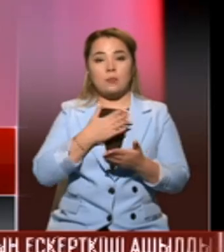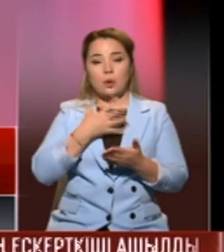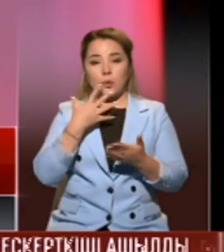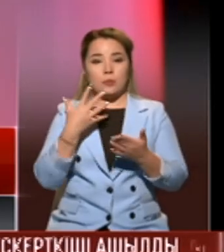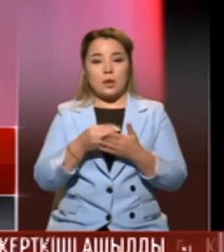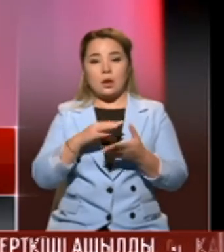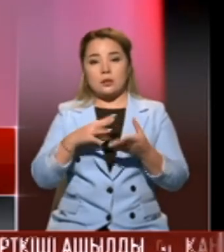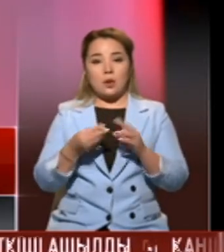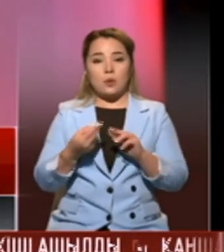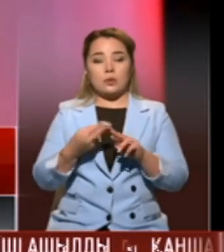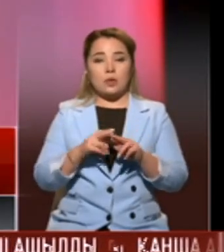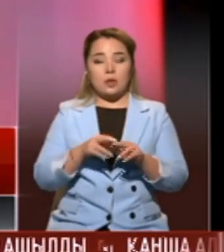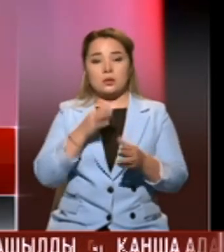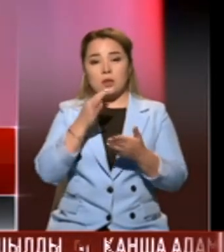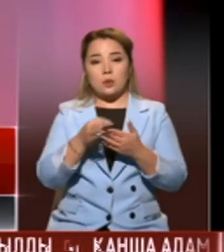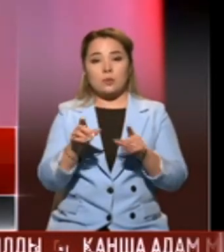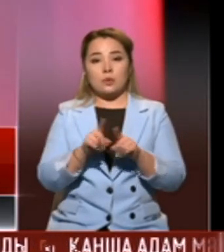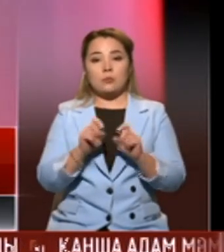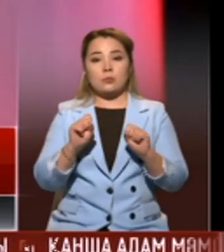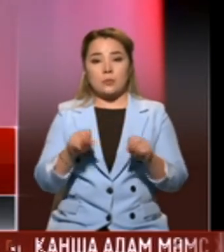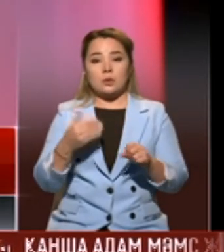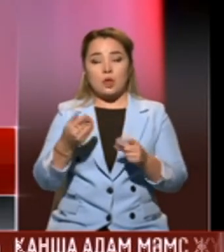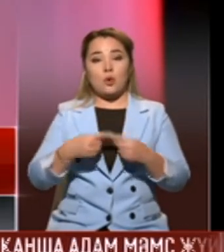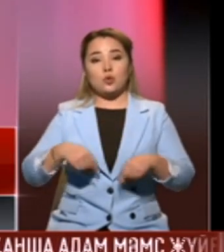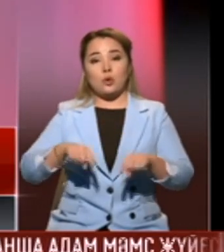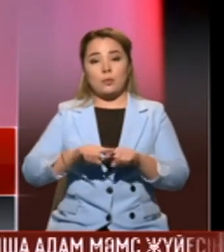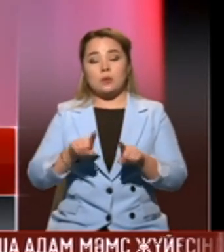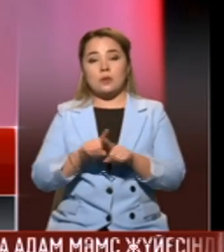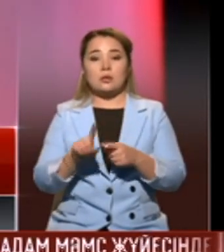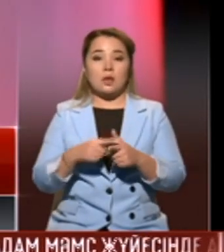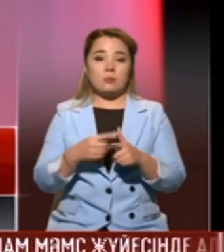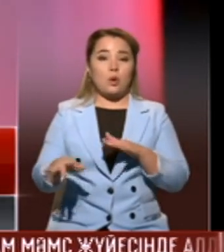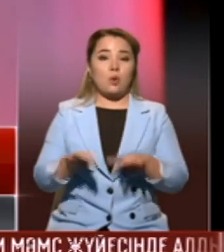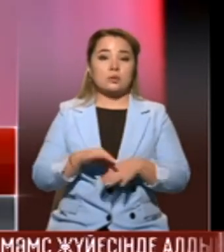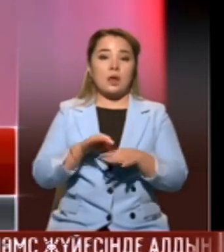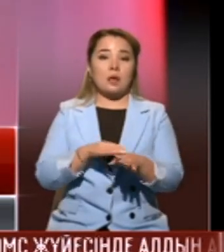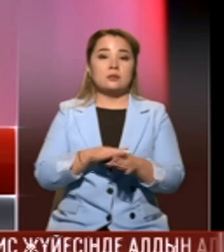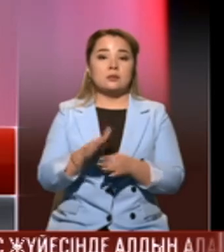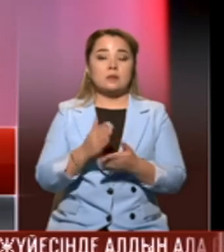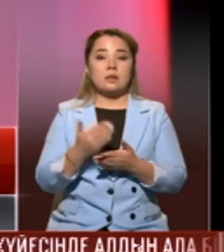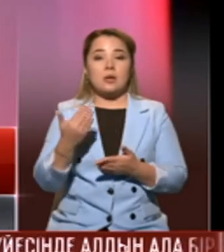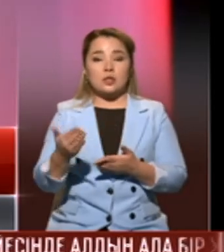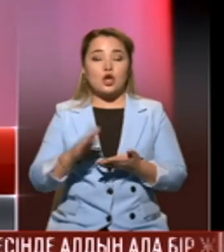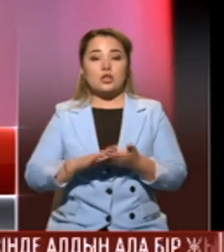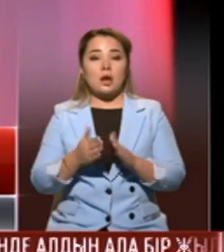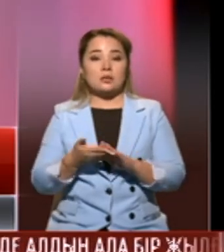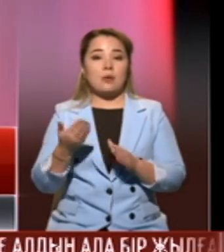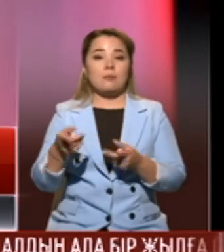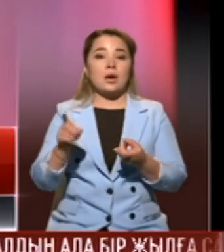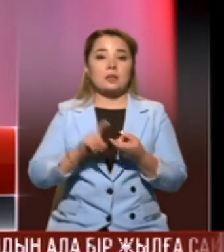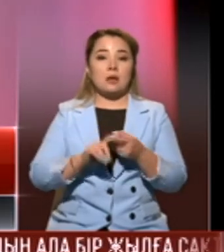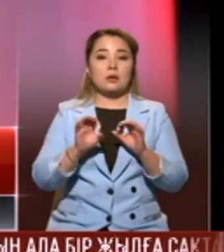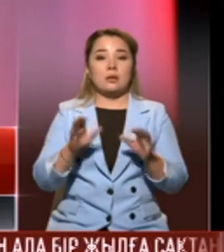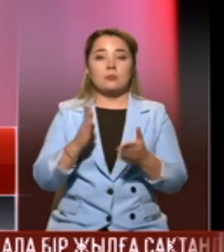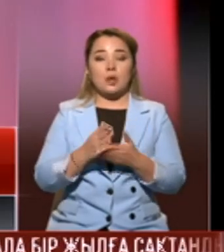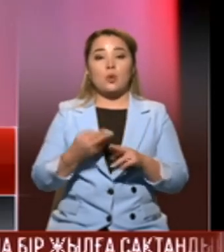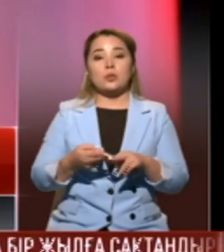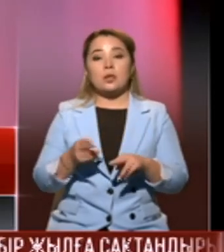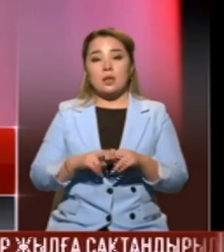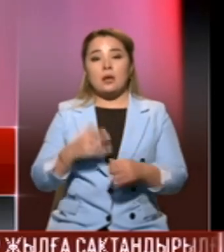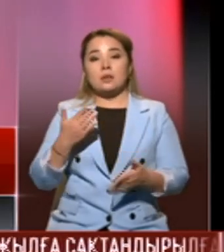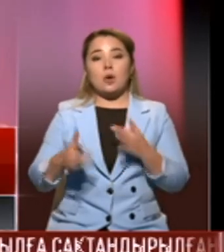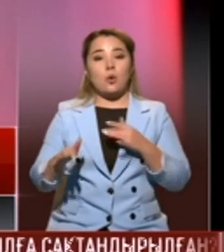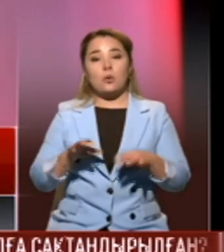өз жалпылама жауап беретұғын болсам, ол ұйымның немесе қозғалыстың жағдайына байланысты деп айтар едім. Өйткені